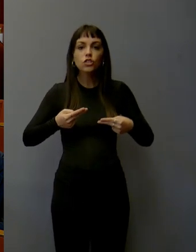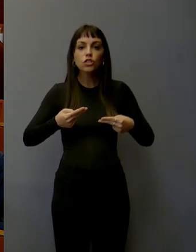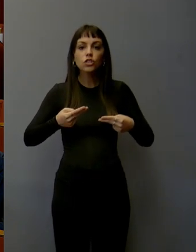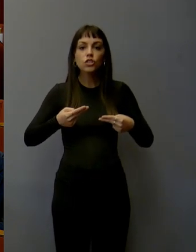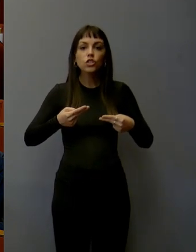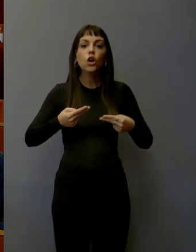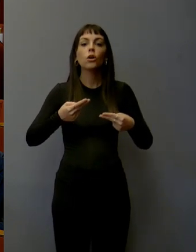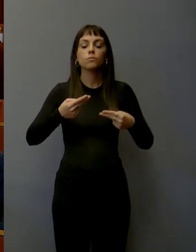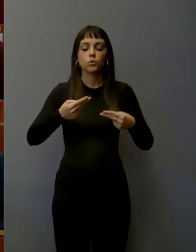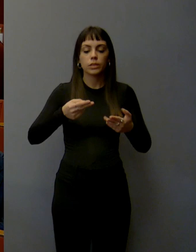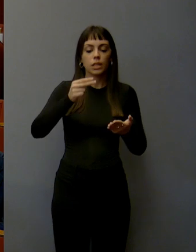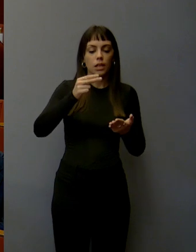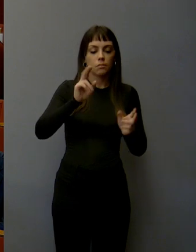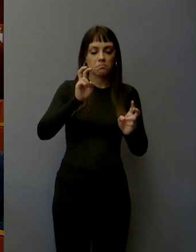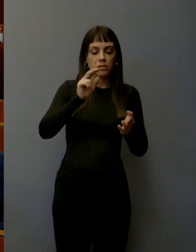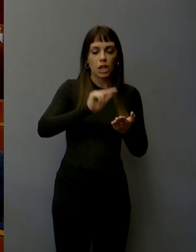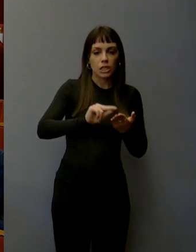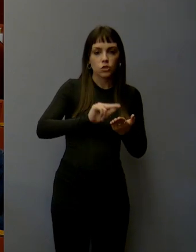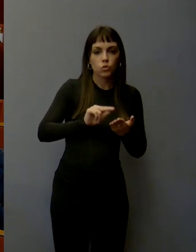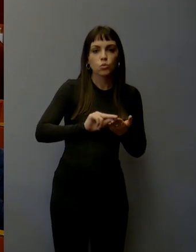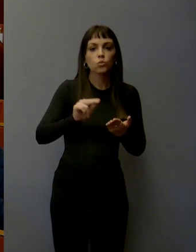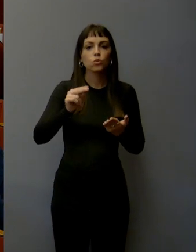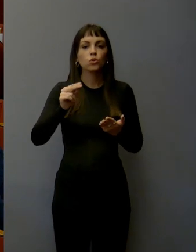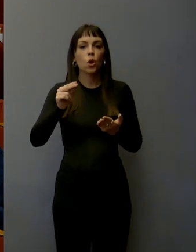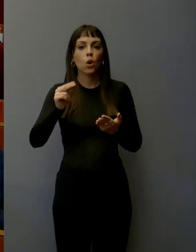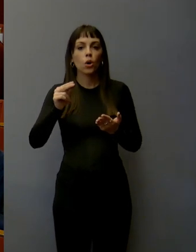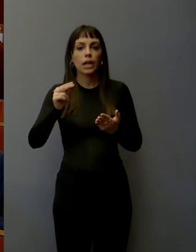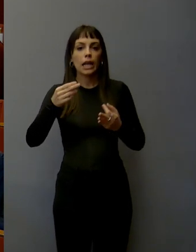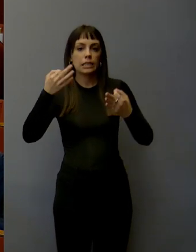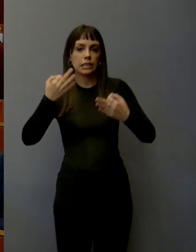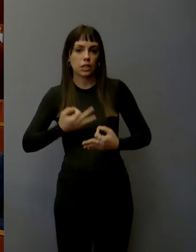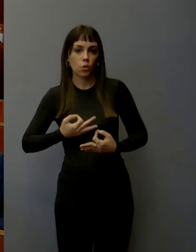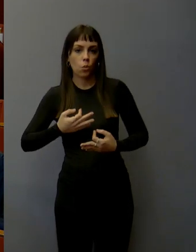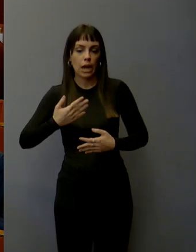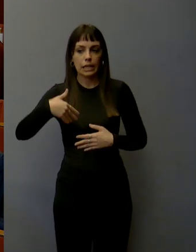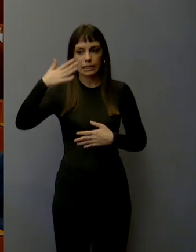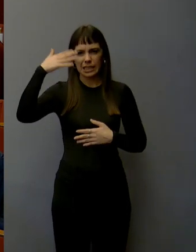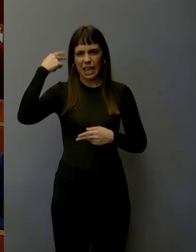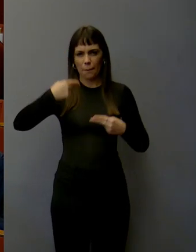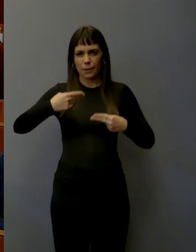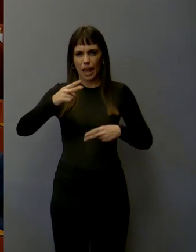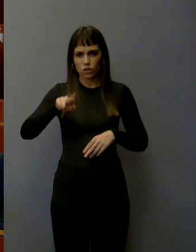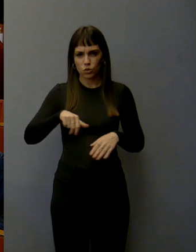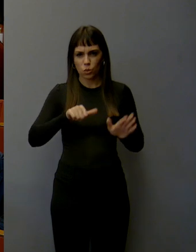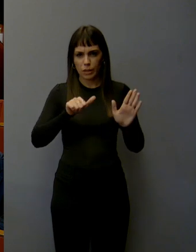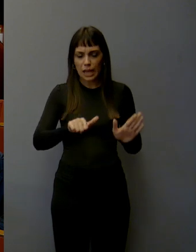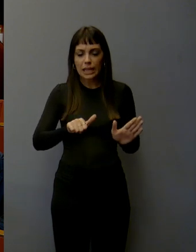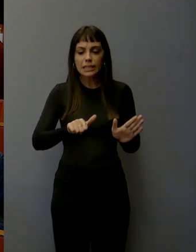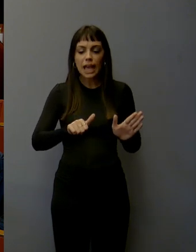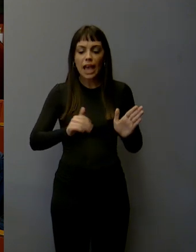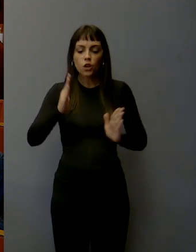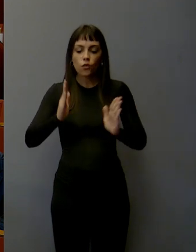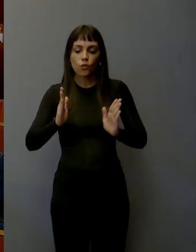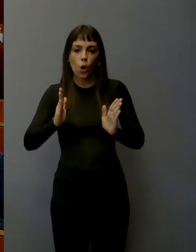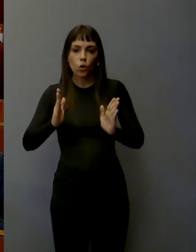quanto per la sicurezza ai tempi del sindaco Perico dell'ultimo suo bilancio nel 2006 e ho citato Quanto spendiamo oggi